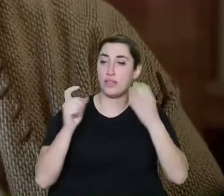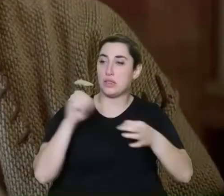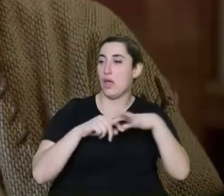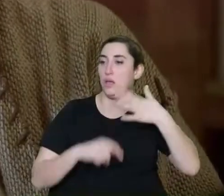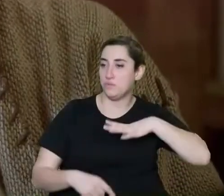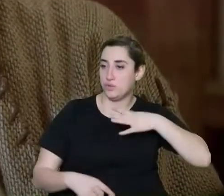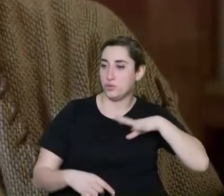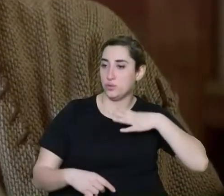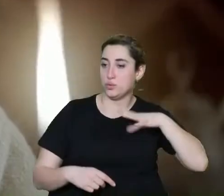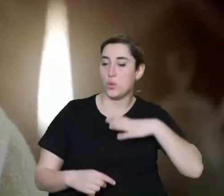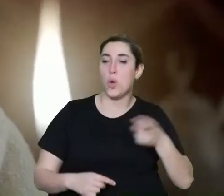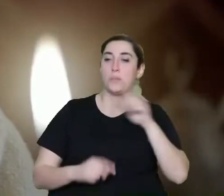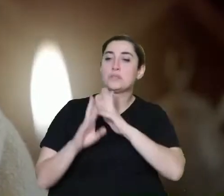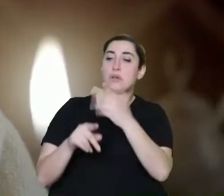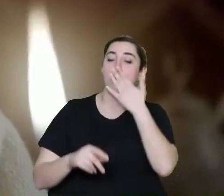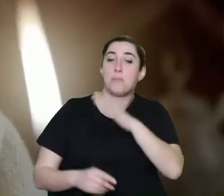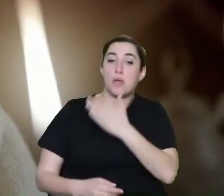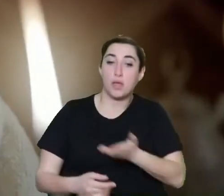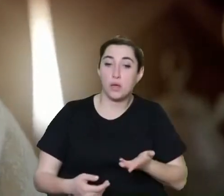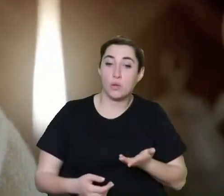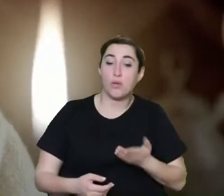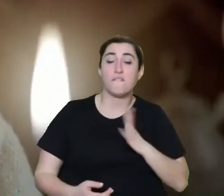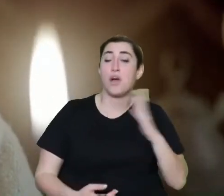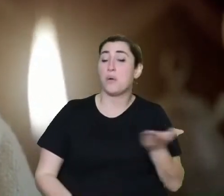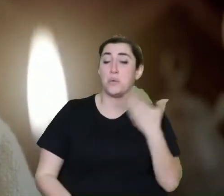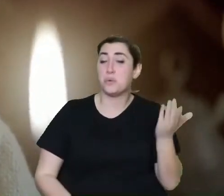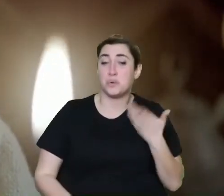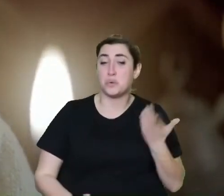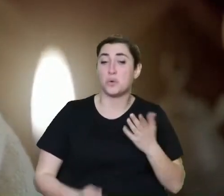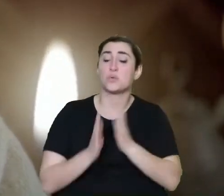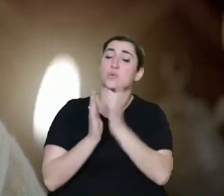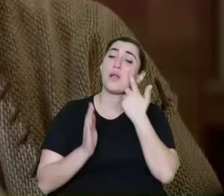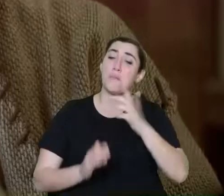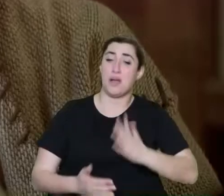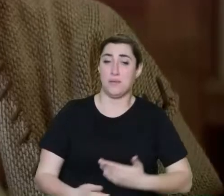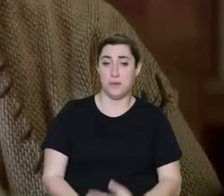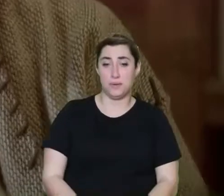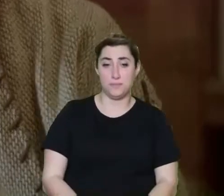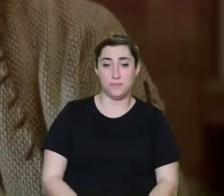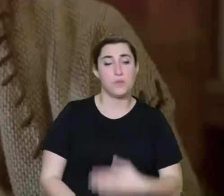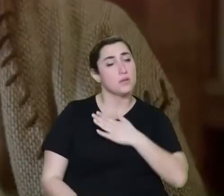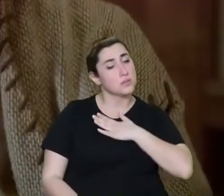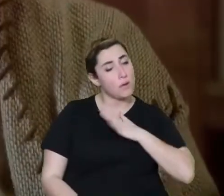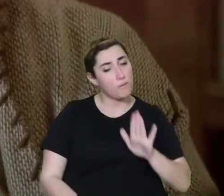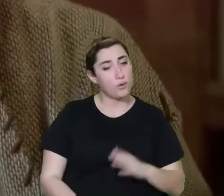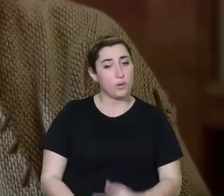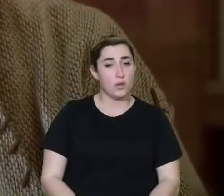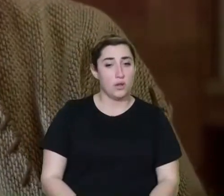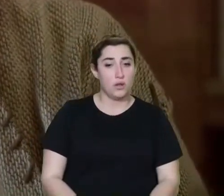tayin ister, naibi sıra bekler. Var Allah var işte. Kusurumuza kalma. Estağfurullah.